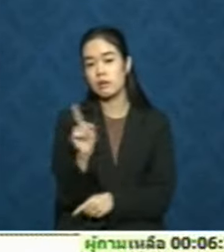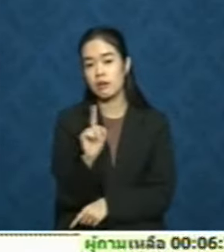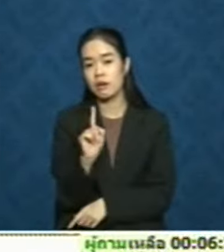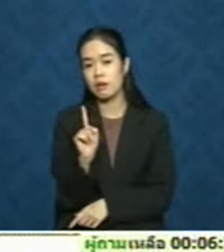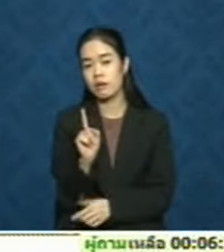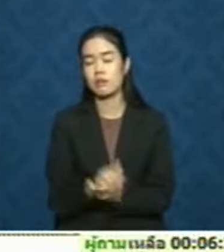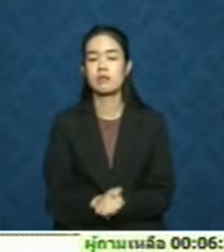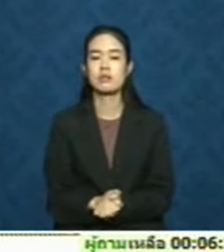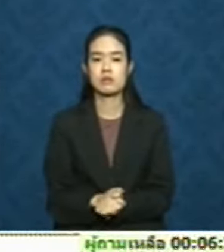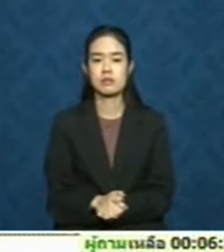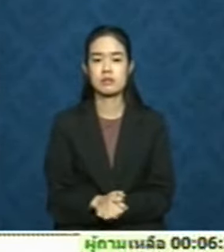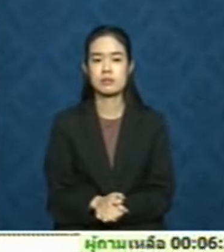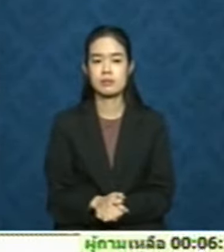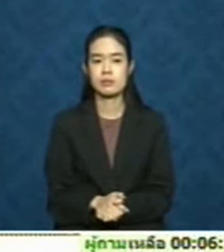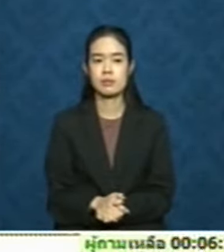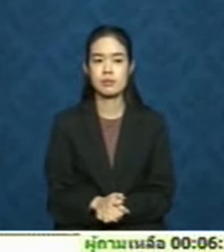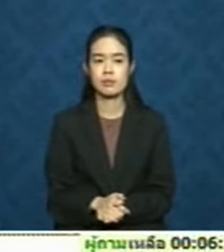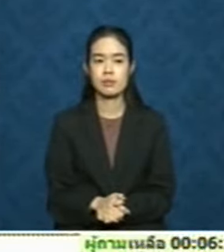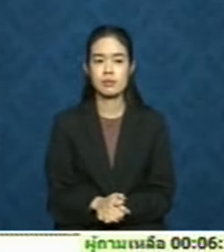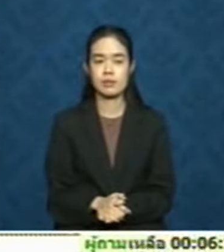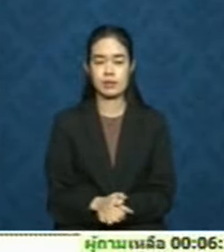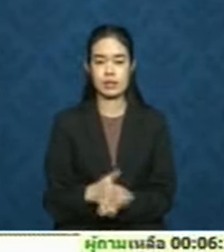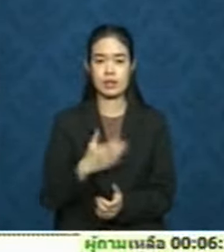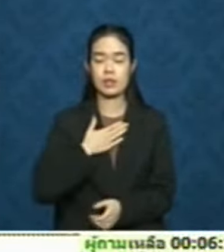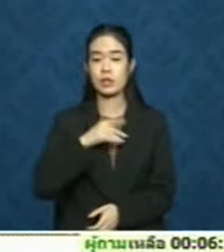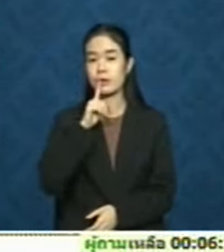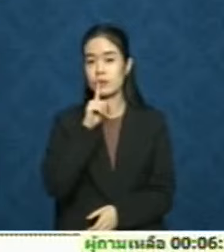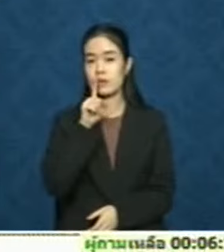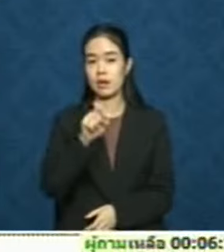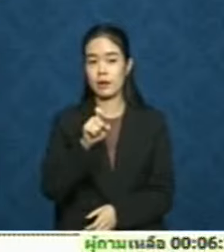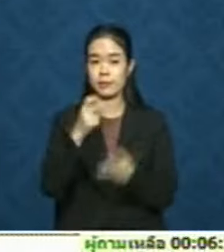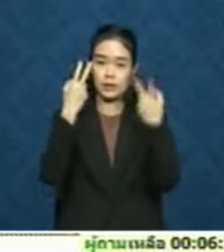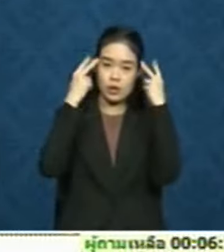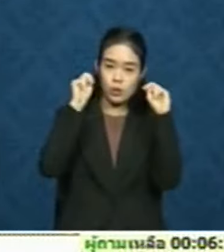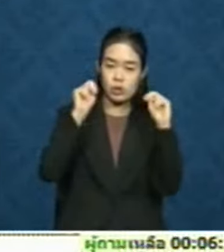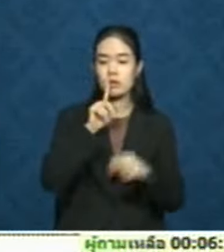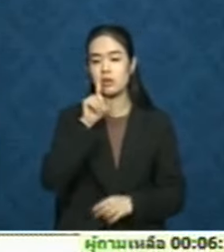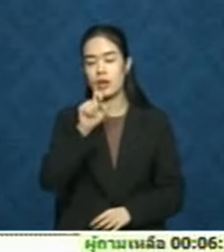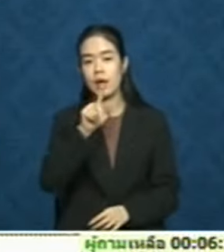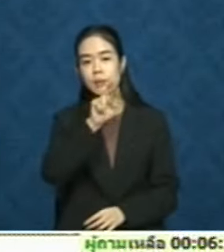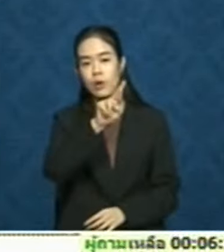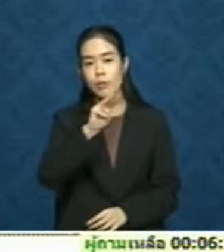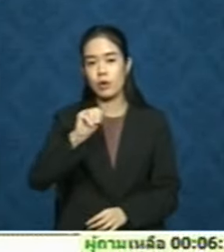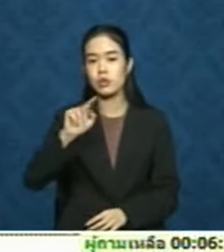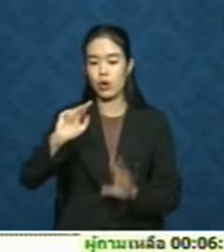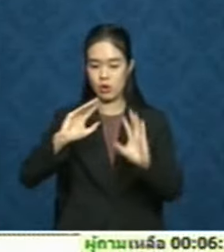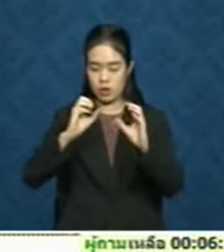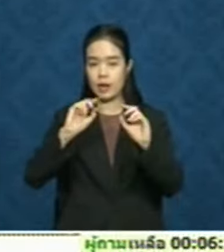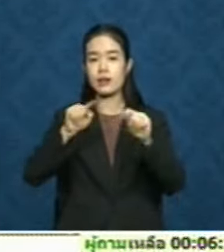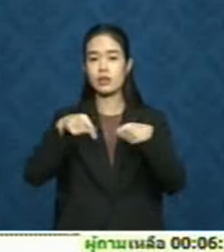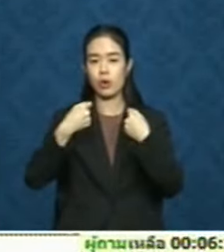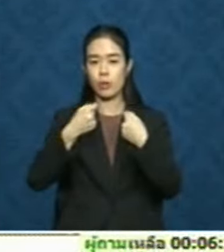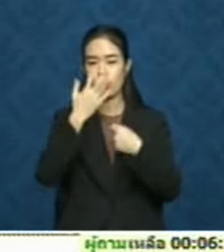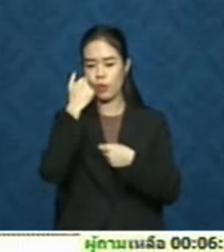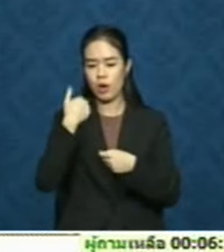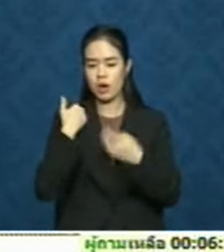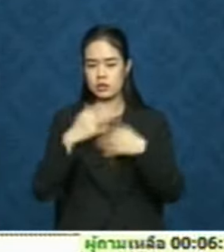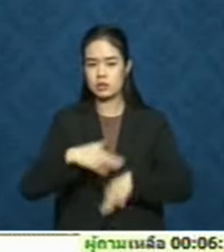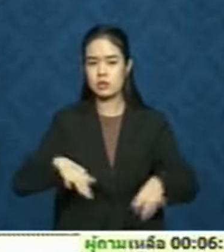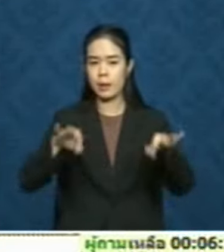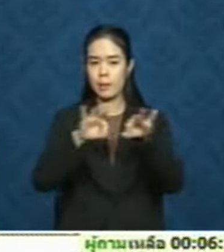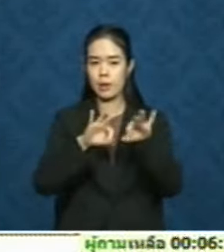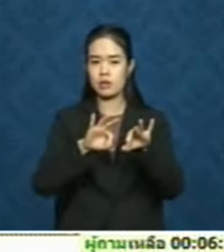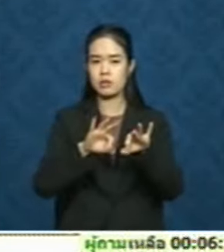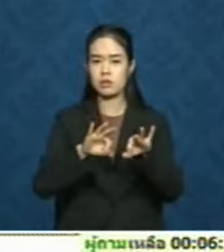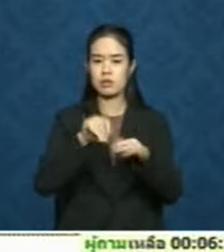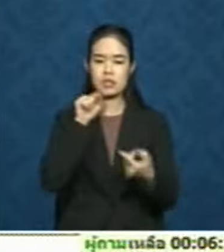ดังนั้นต้องกราบเรียนถามท่านนายกรัฐมนตรีก็ตามครับที่จะตอบก็คือว่าประเด็นเรื่องการสั่งงด